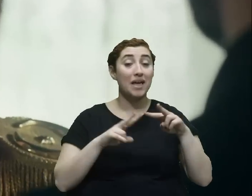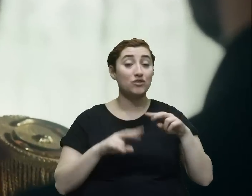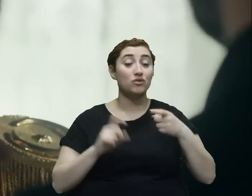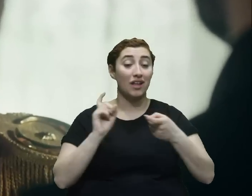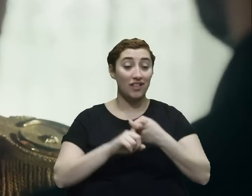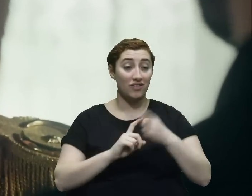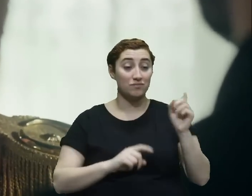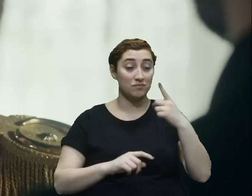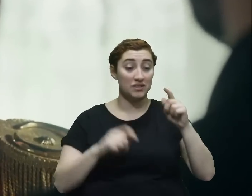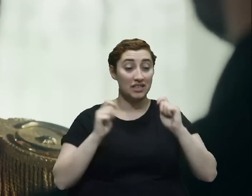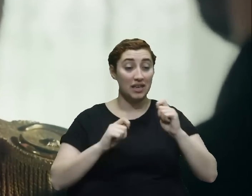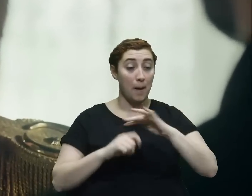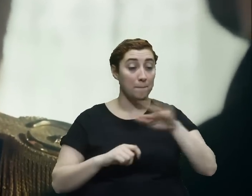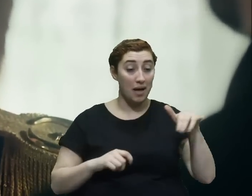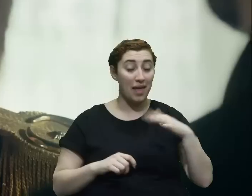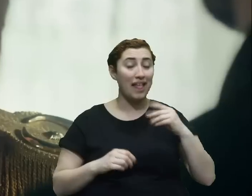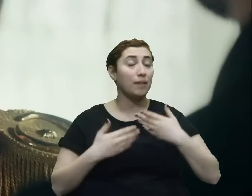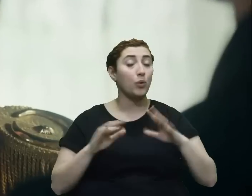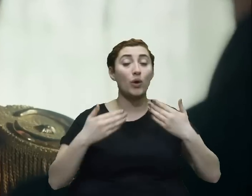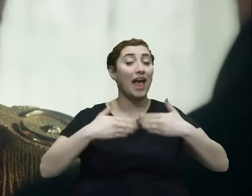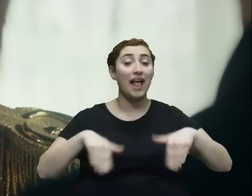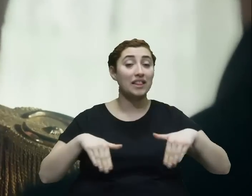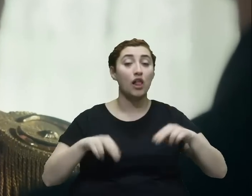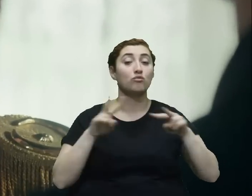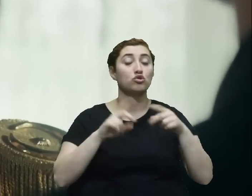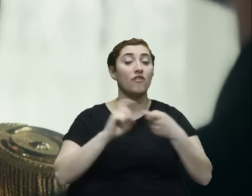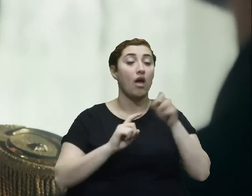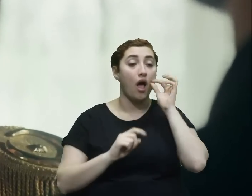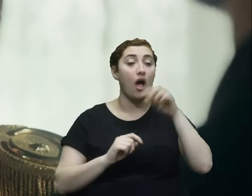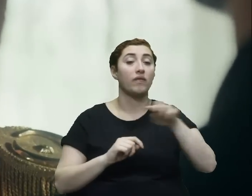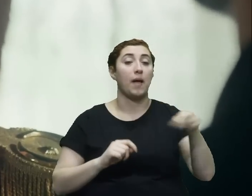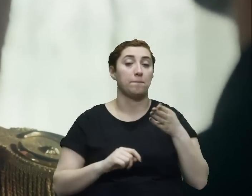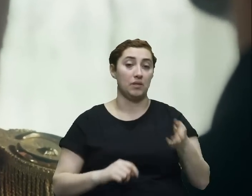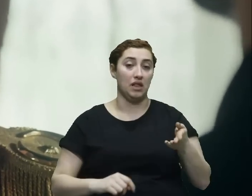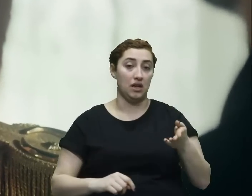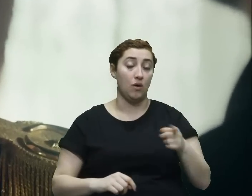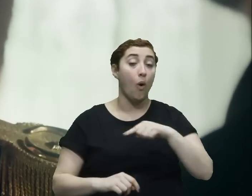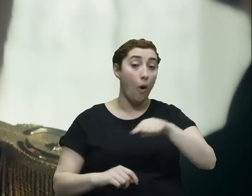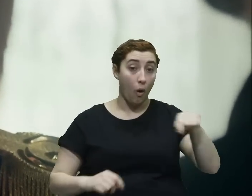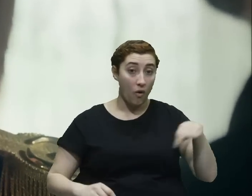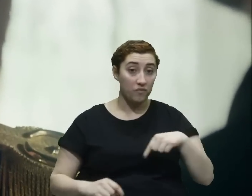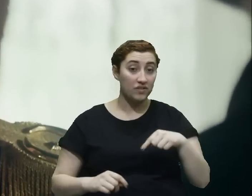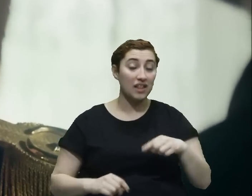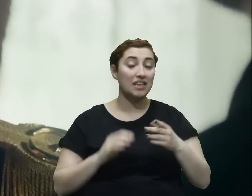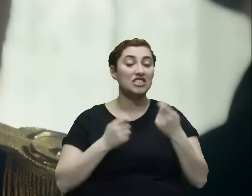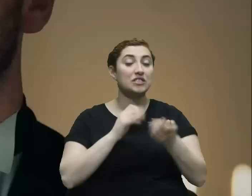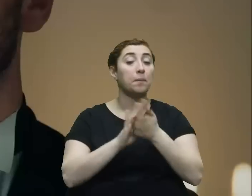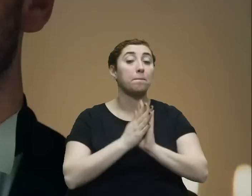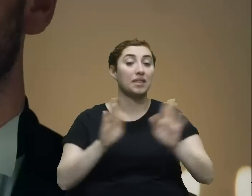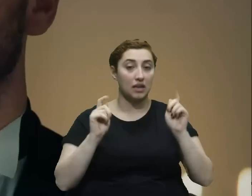Meşrutiyetin ve iktidarına müktedir olmamızın önündeki en büyük engel Mustafa ve adamların Nijat. Onların işini